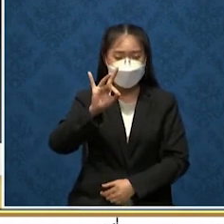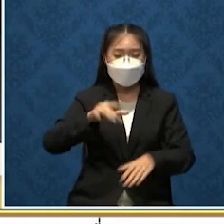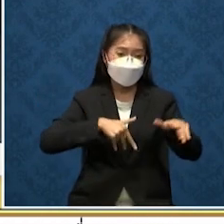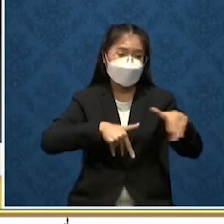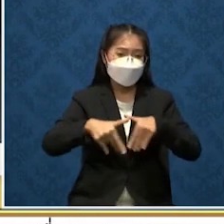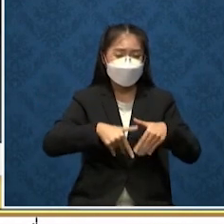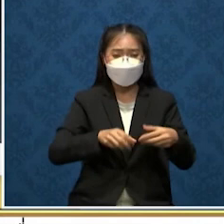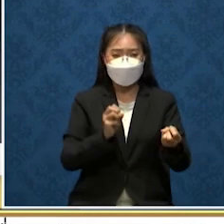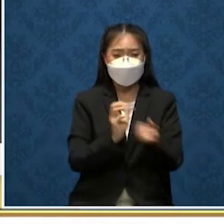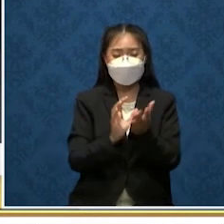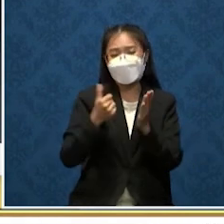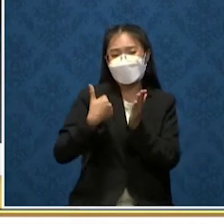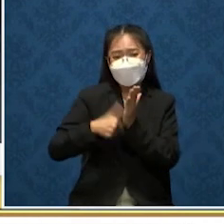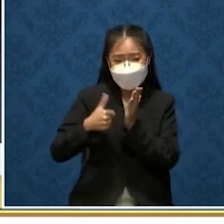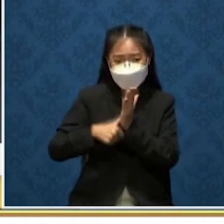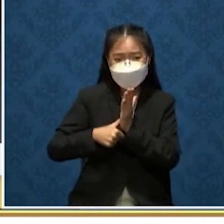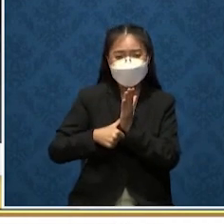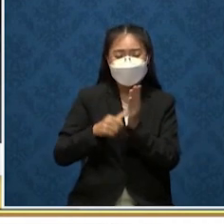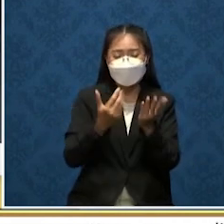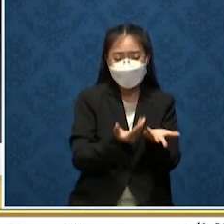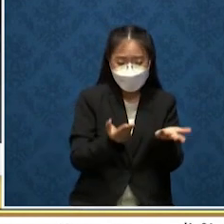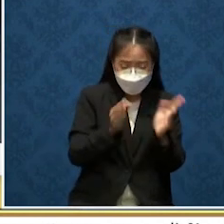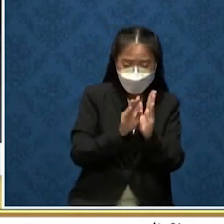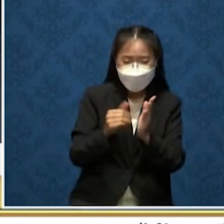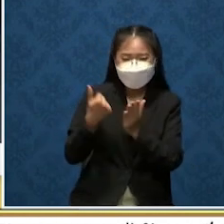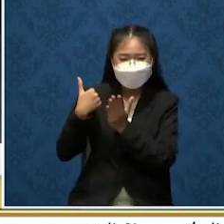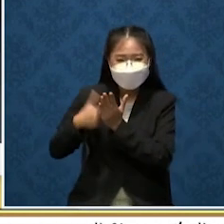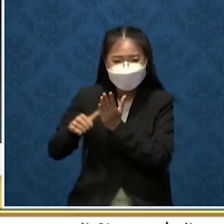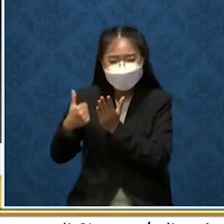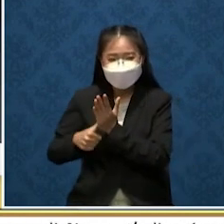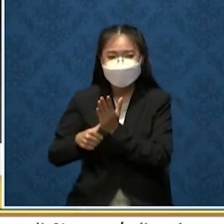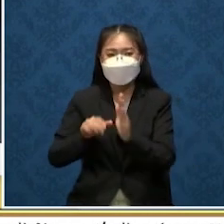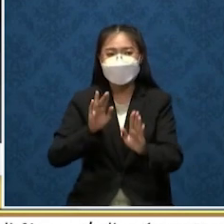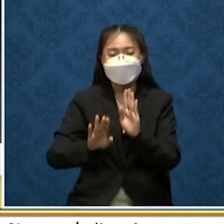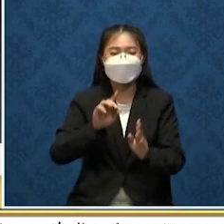หนี้รวมทั้งหนี้สาธารณะและหนี้ครัวเรือนต่อหัว